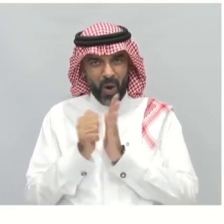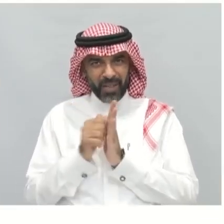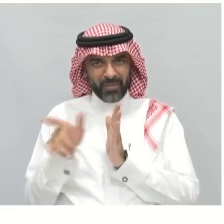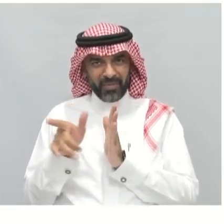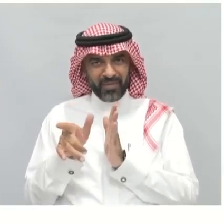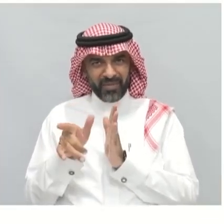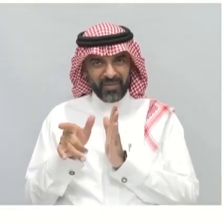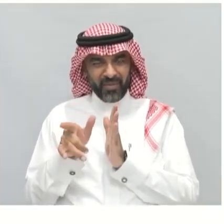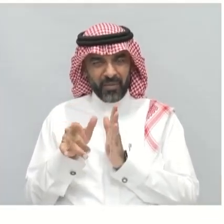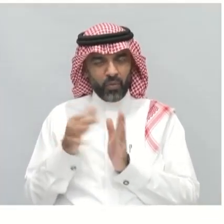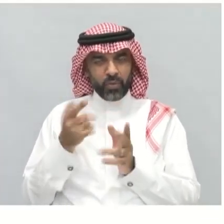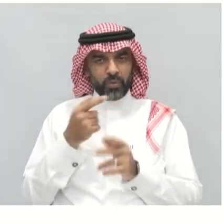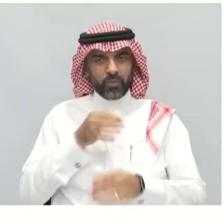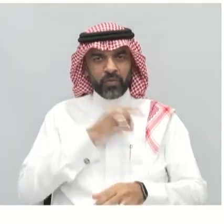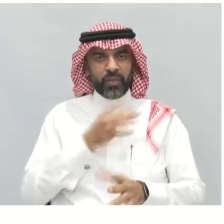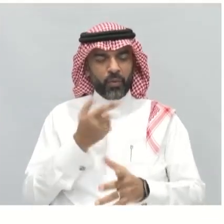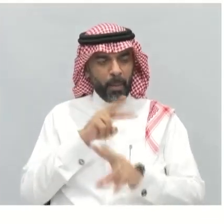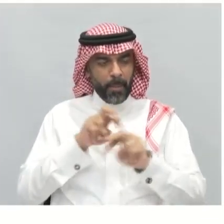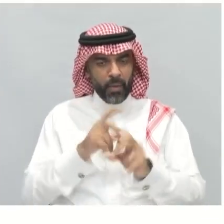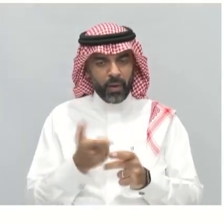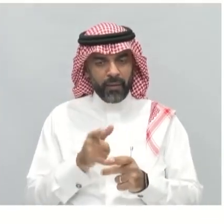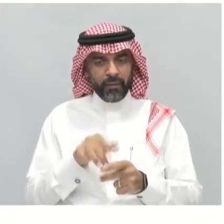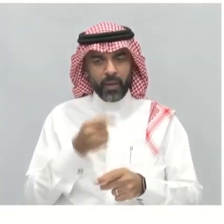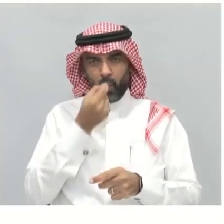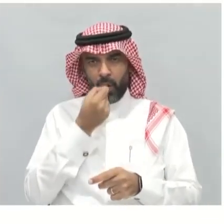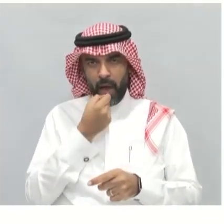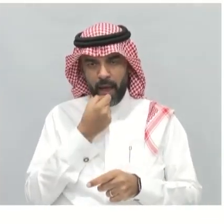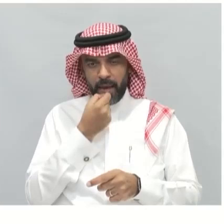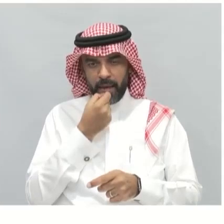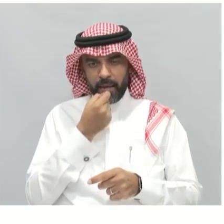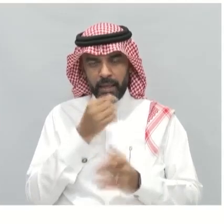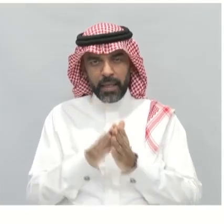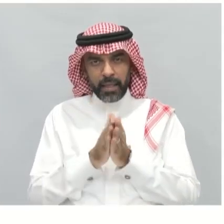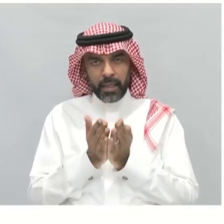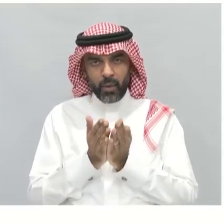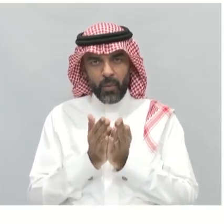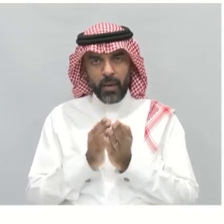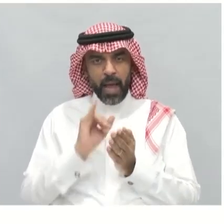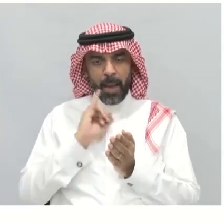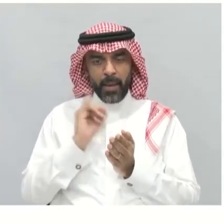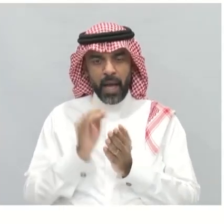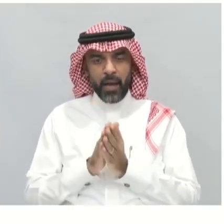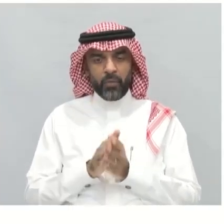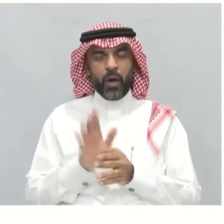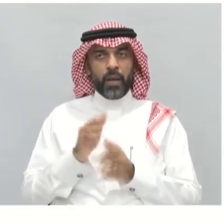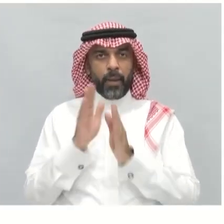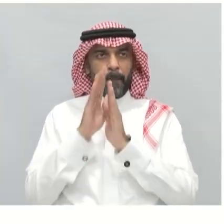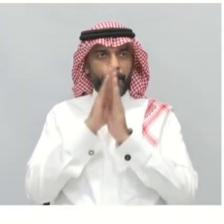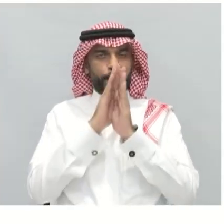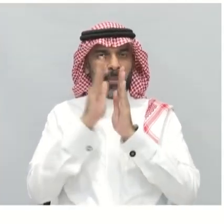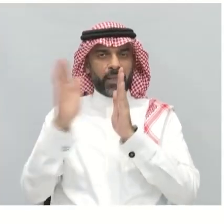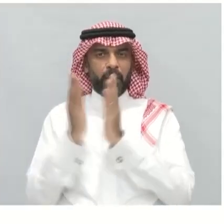اثناء كتابتك هذه الكلمات في تنفيذ الواجب القران الكريم تجد فيه مجموعه من الكلمات كذلك كتب الاملاء المكتبه